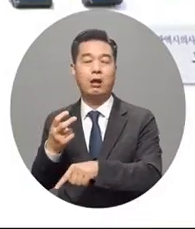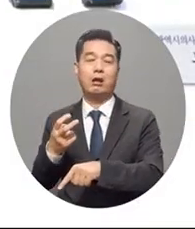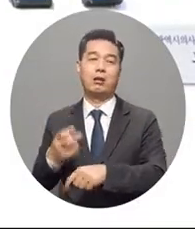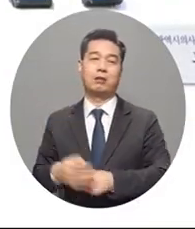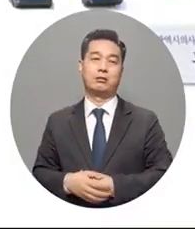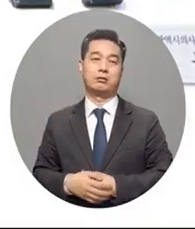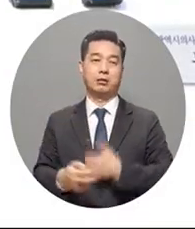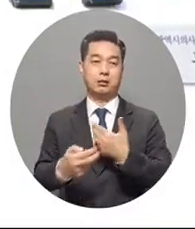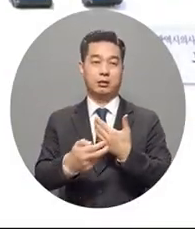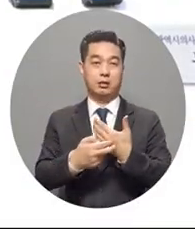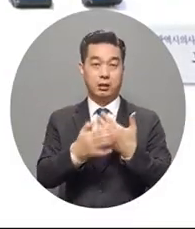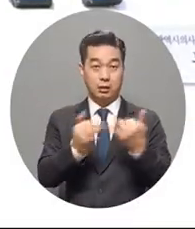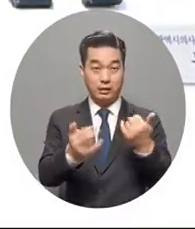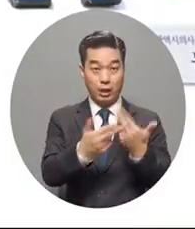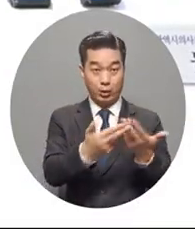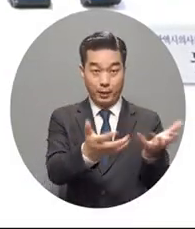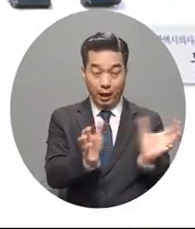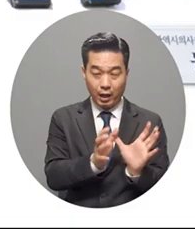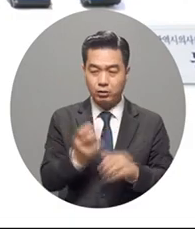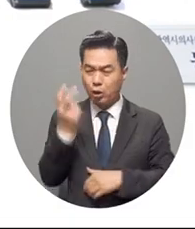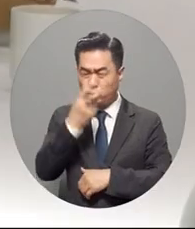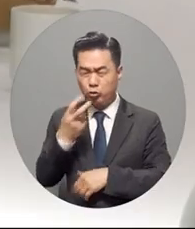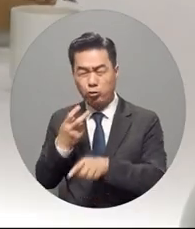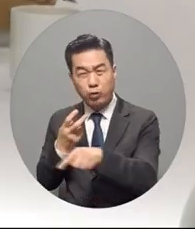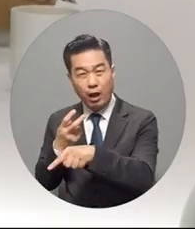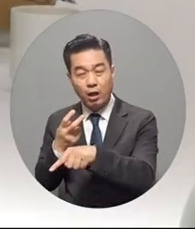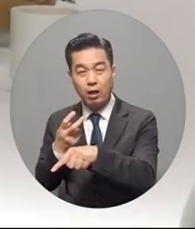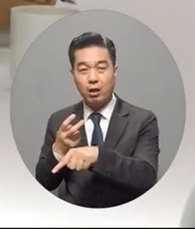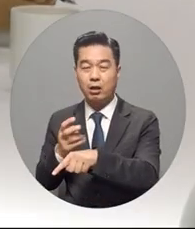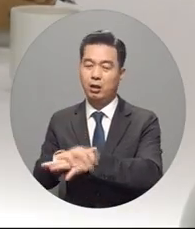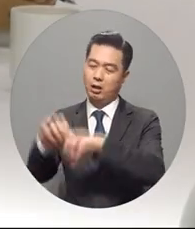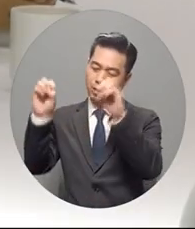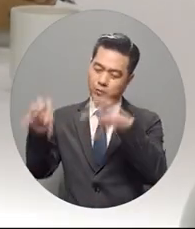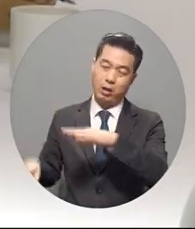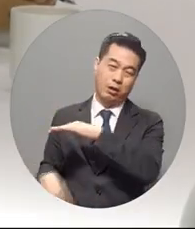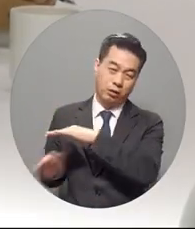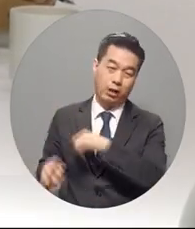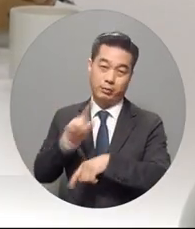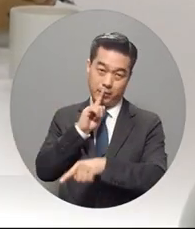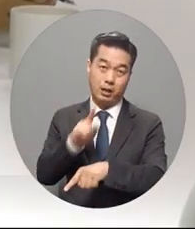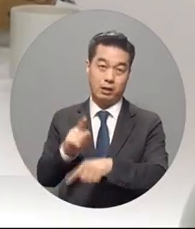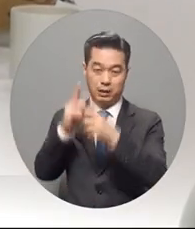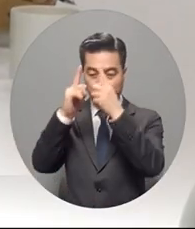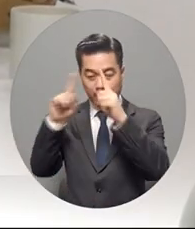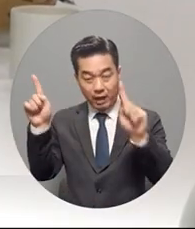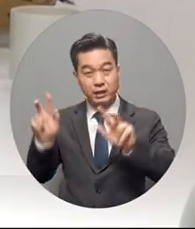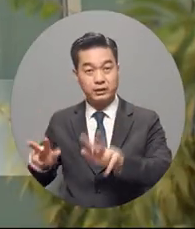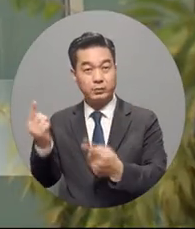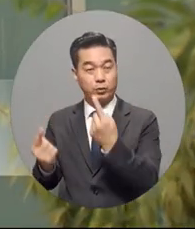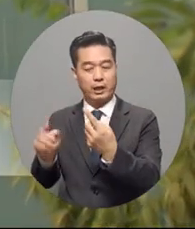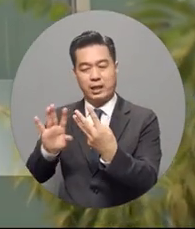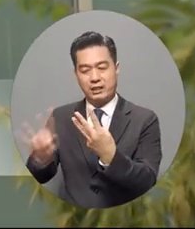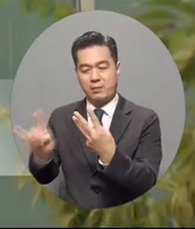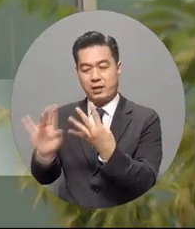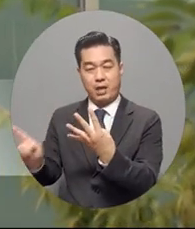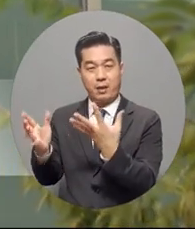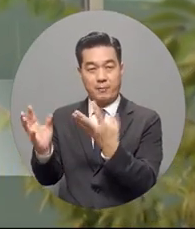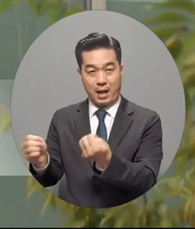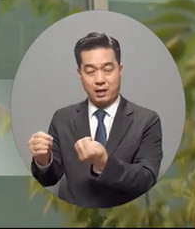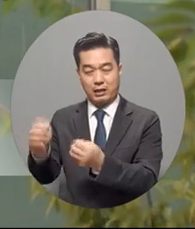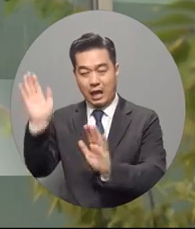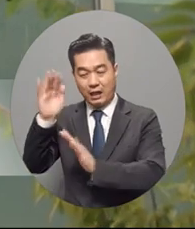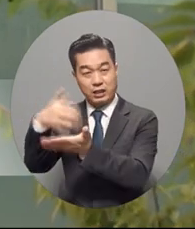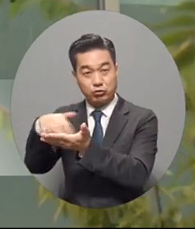의사협회는 정부의 의대 증원 수요조사가 허무맹랑한 숫자라고 주장했습니다. 대학들이 현재보다 3, 4배 많은 정원을 요구한